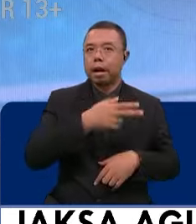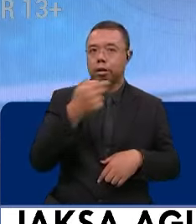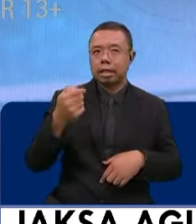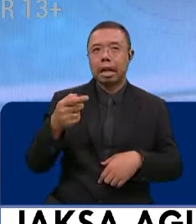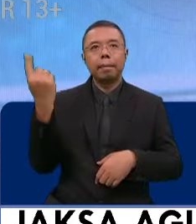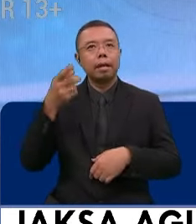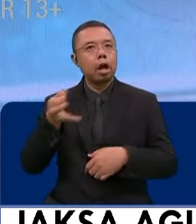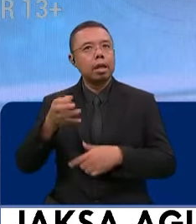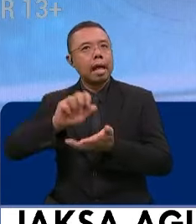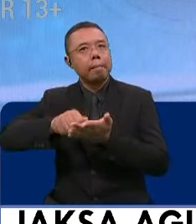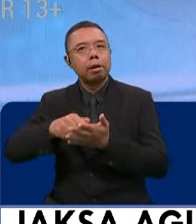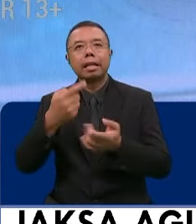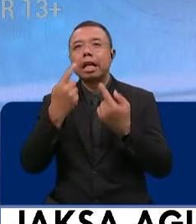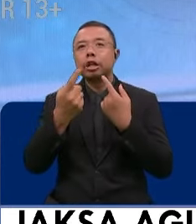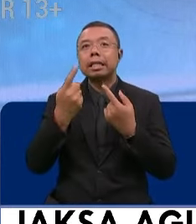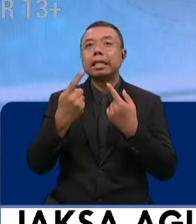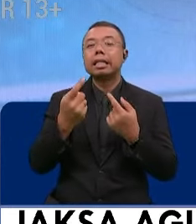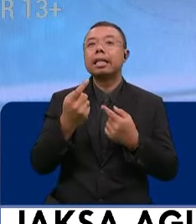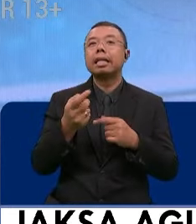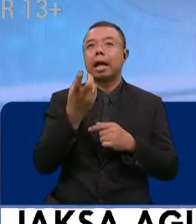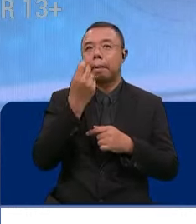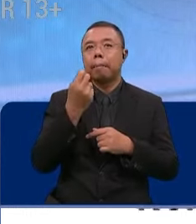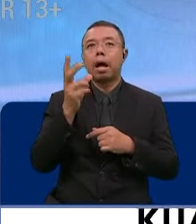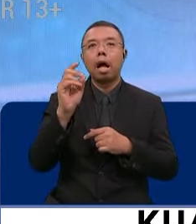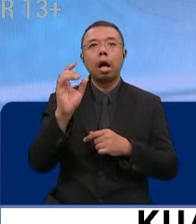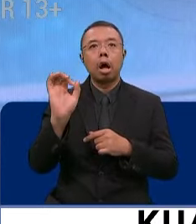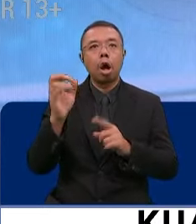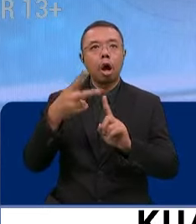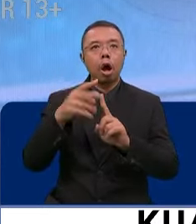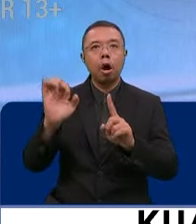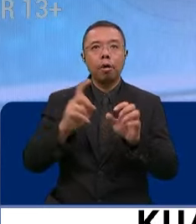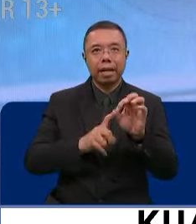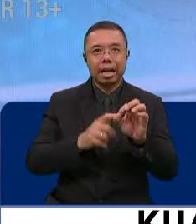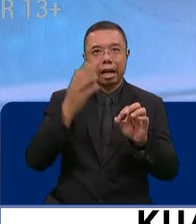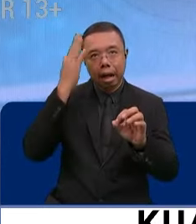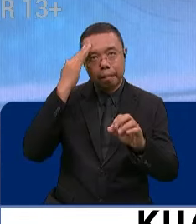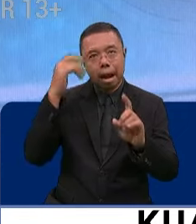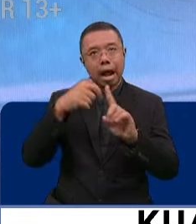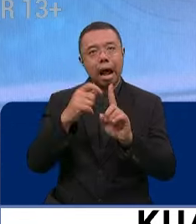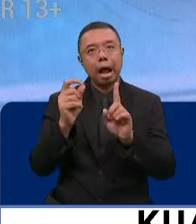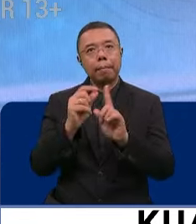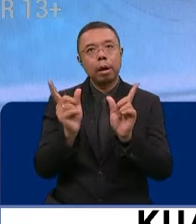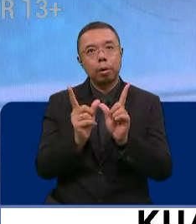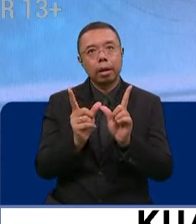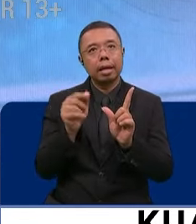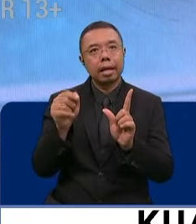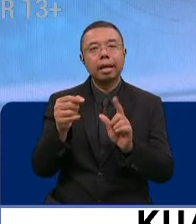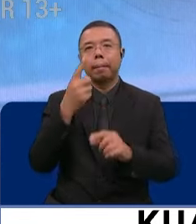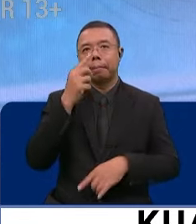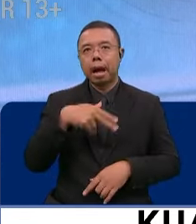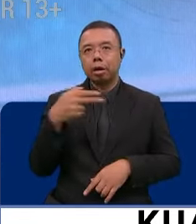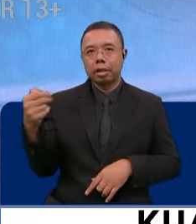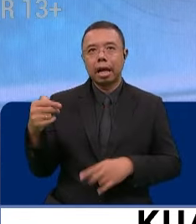Madiun? Kita akan membahasnya bersama dengan Muhammad Khoirul Rofiq, Kepala Kantor Perwakilan Bank Indonesia Kota Kediri, dan